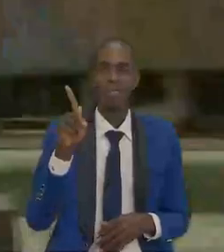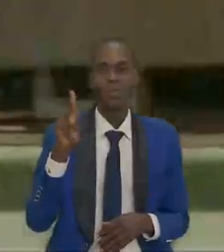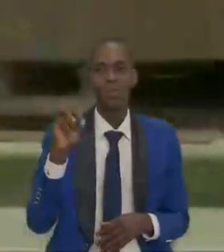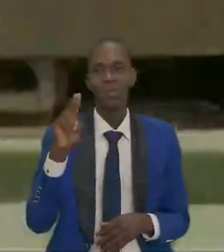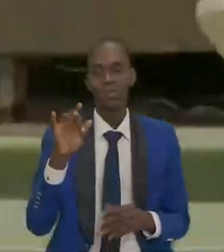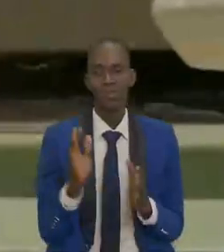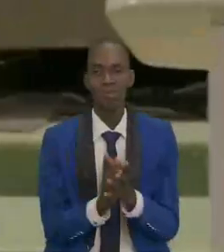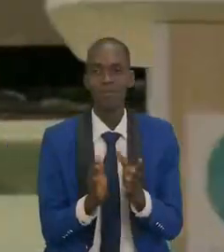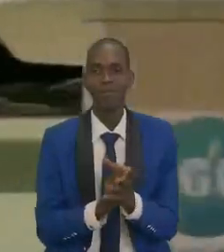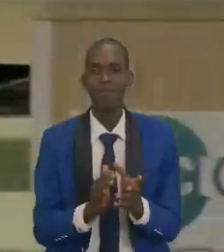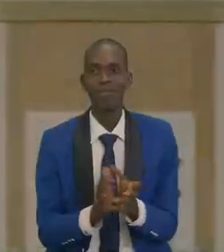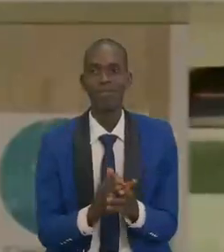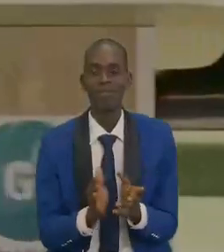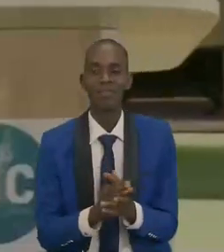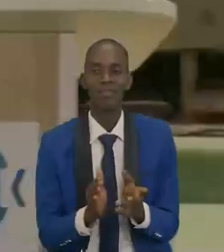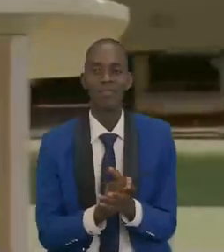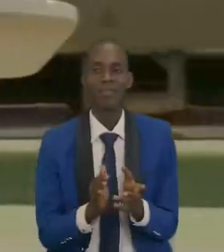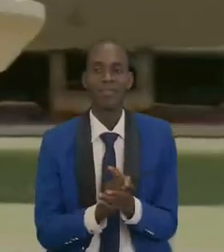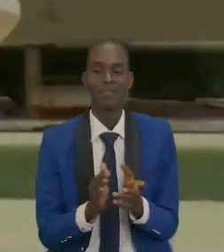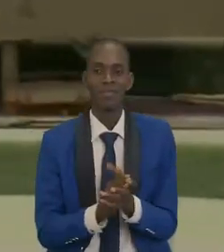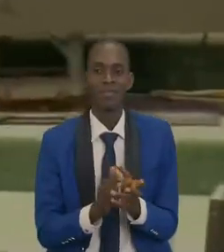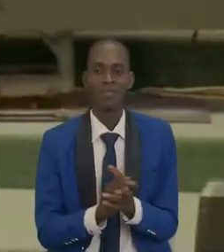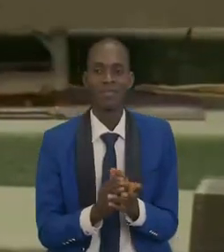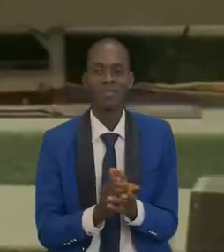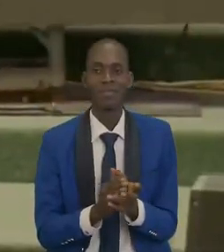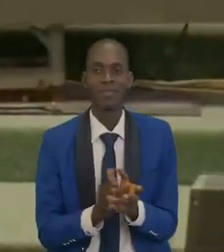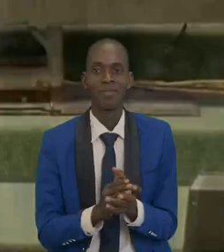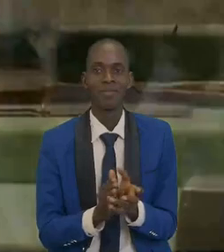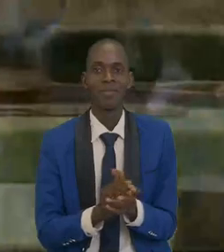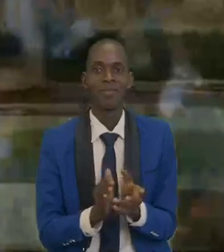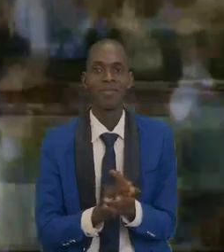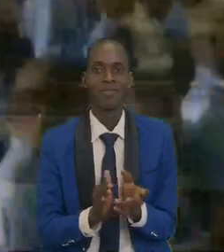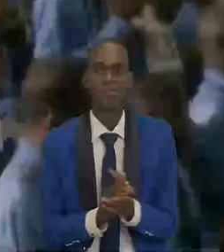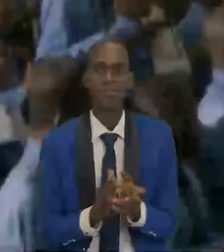fort le Seigneur. Merci, pasteur.